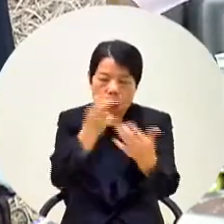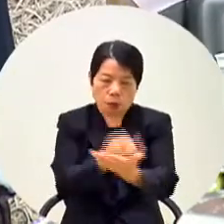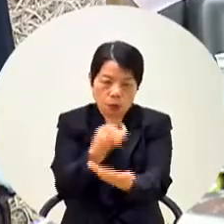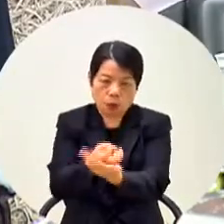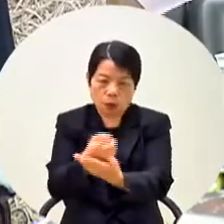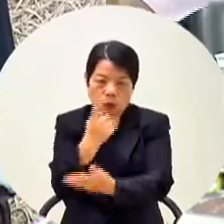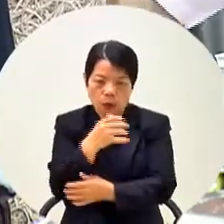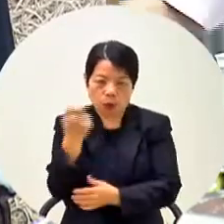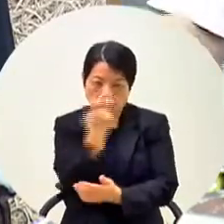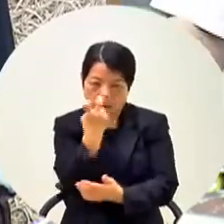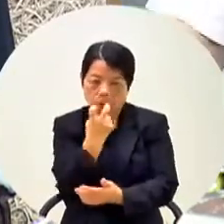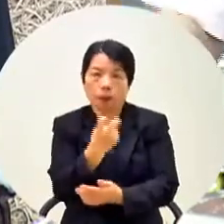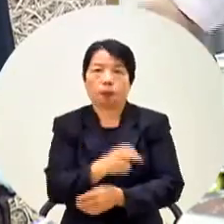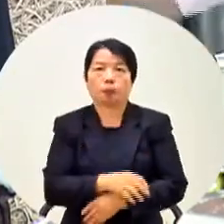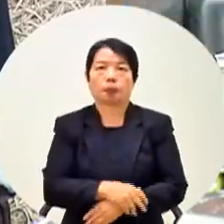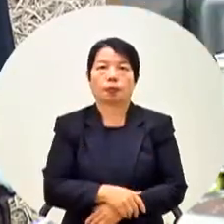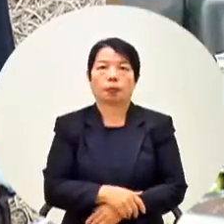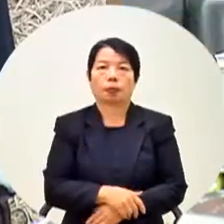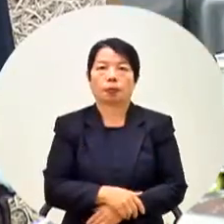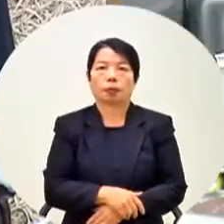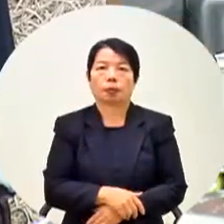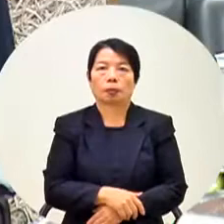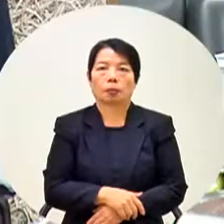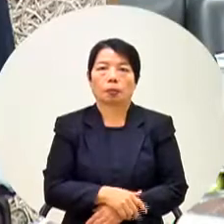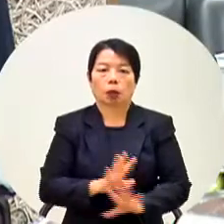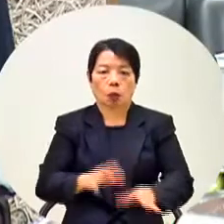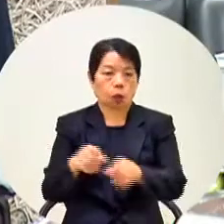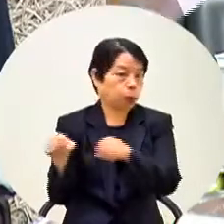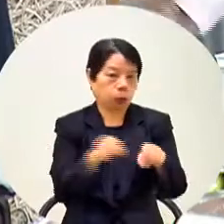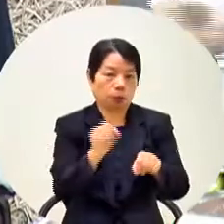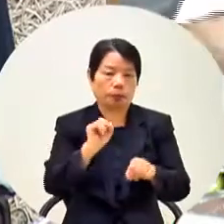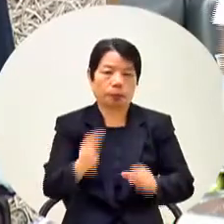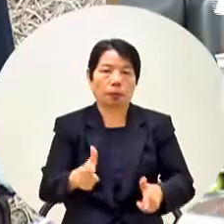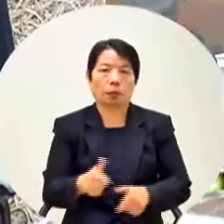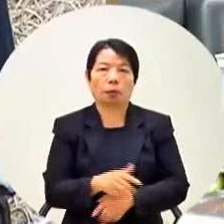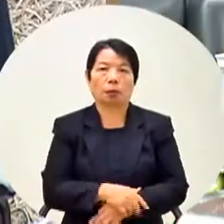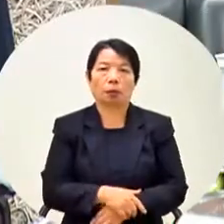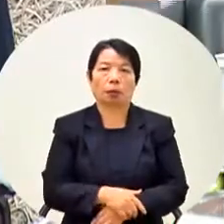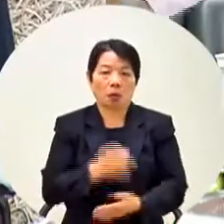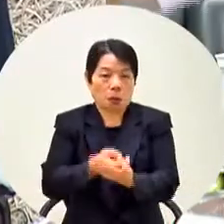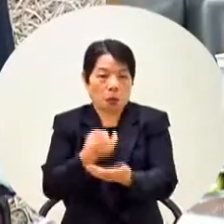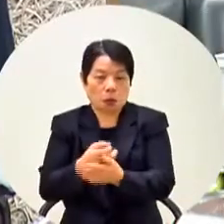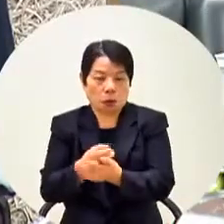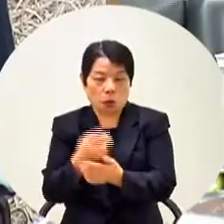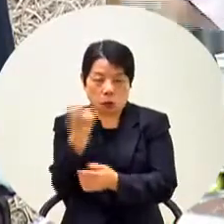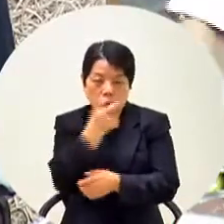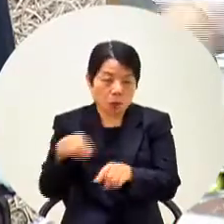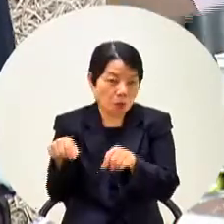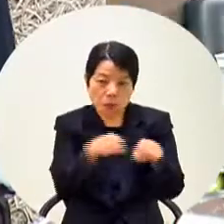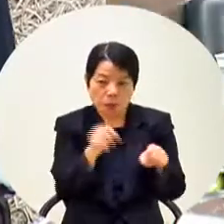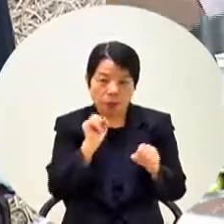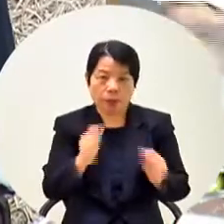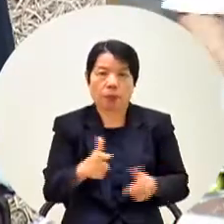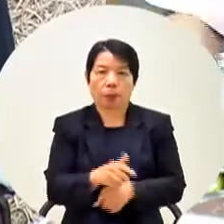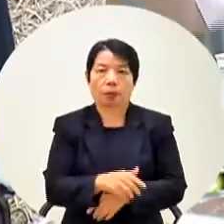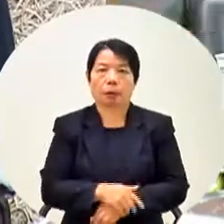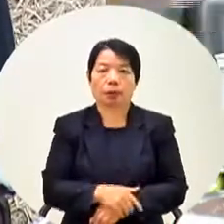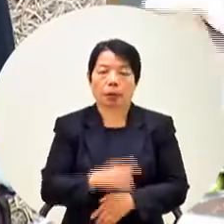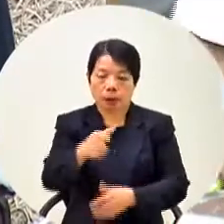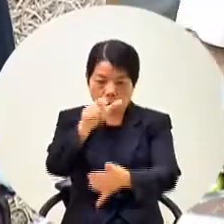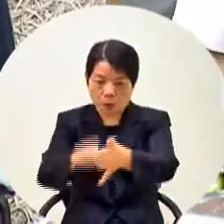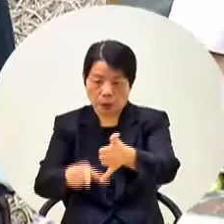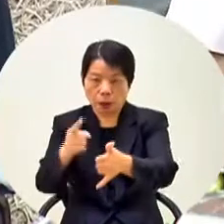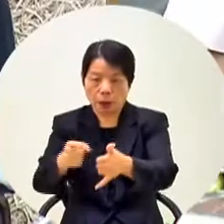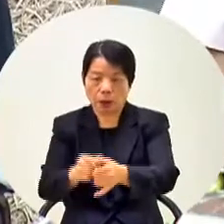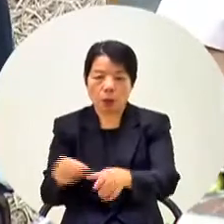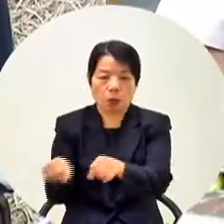查。我唔是叫恁拖哦，我唔是叫恁严格审查，就是讲一个案就讲拖一